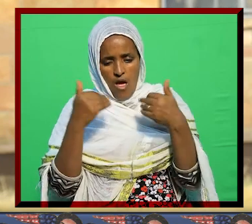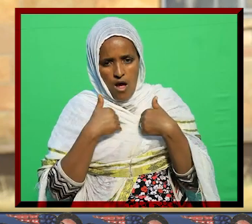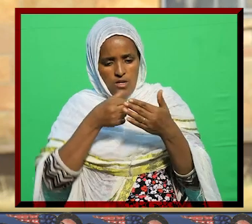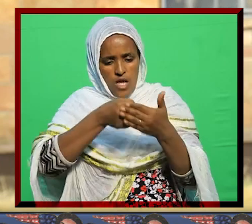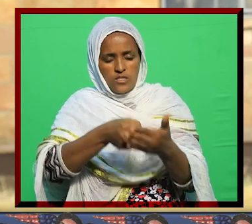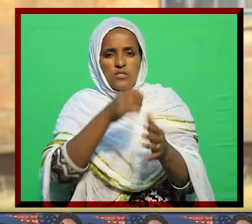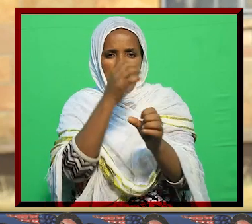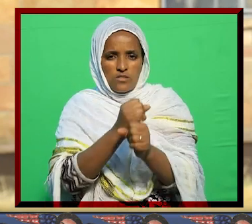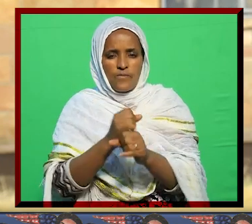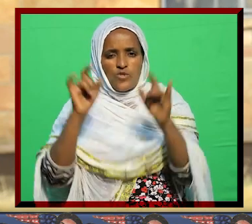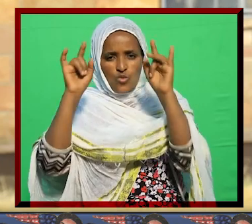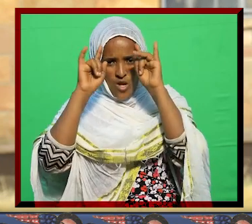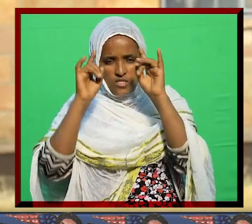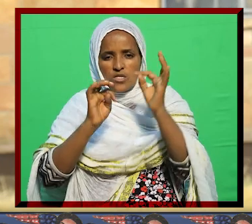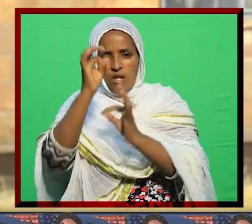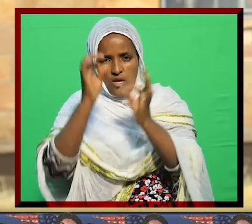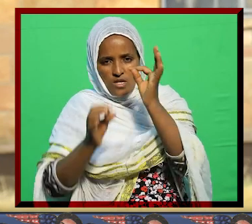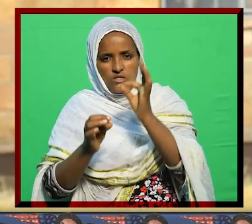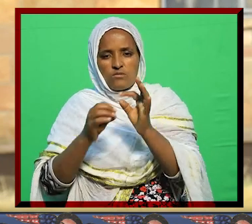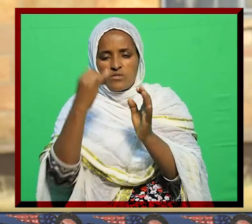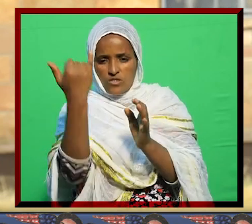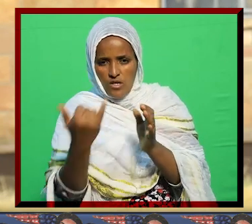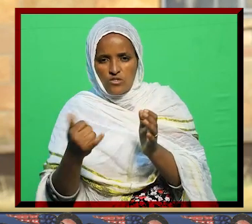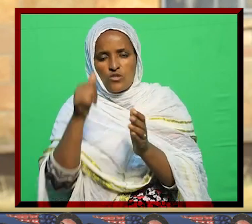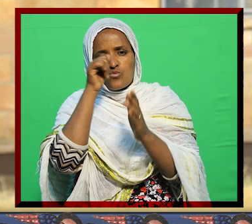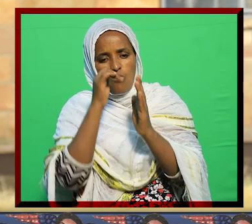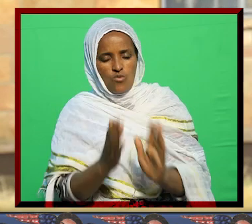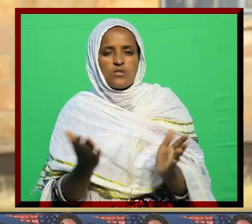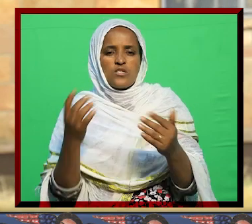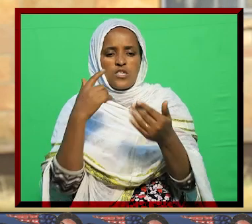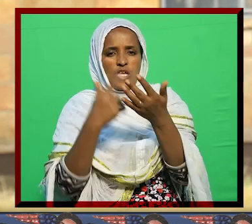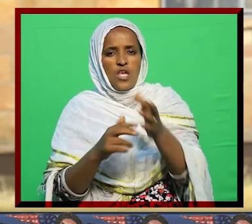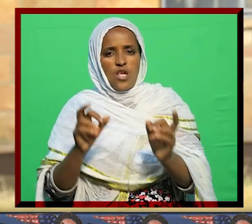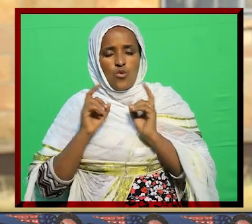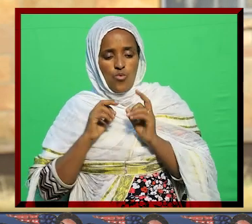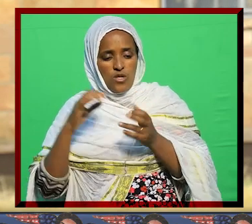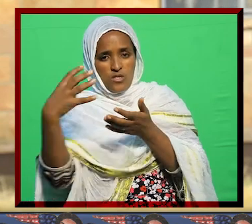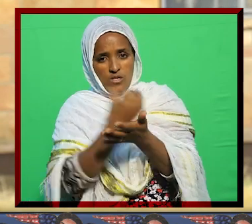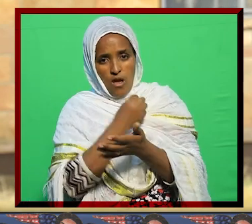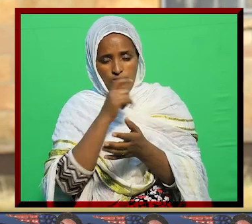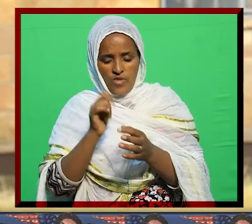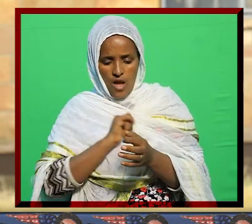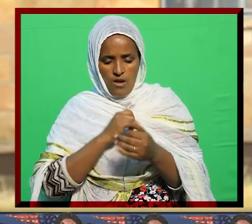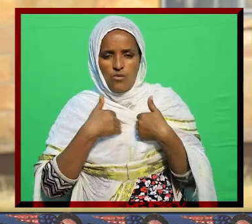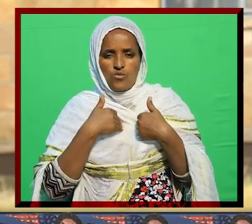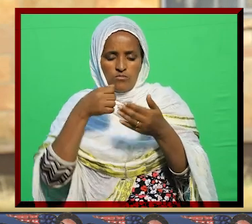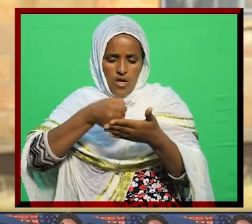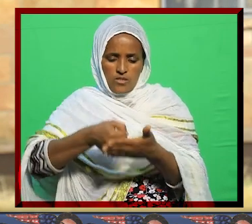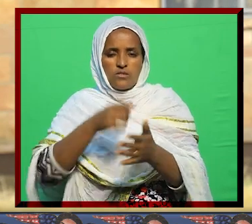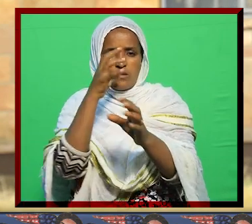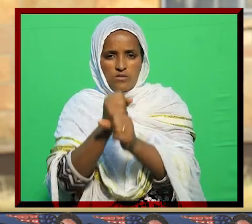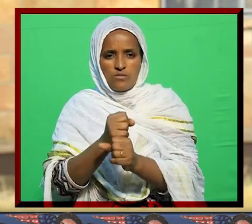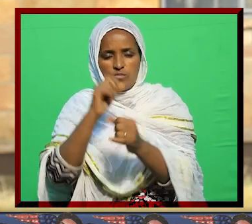ያለህን አጽንተ ያዝ። ዘውዳችን ታሪካችን ነው፣ ዘውዳችን ቅርሳችን ነው፣ ዘውዳችን ኢትዮጵያዊነታችን ነው። ይህንን ህይወታችን እንዳይቀሙን ያለንን አጽንተን ያዝ ነው